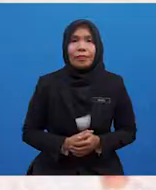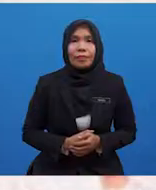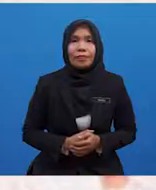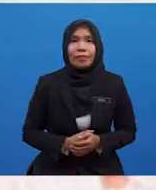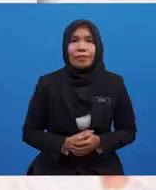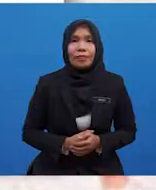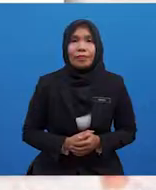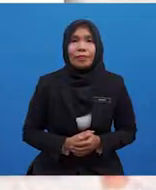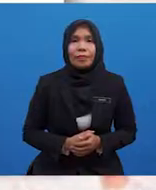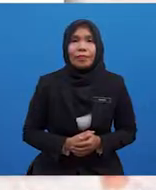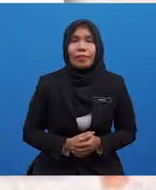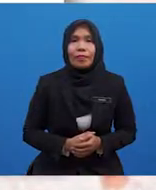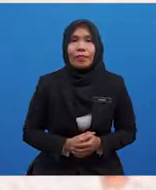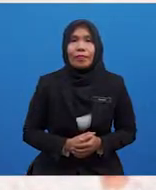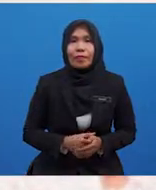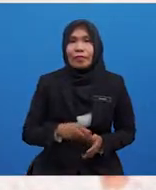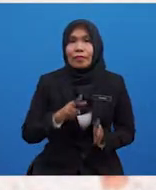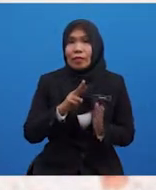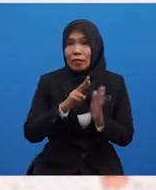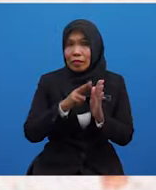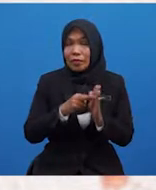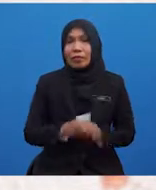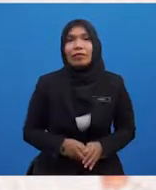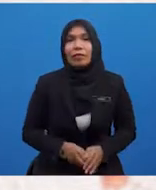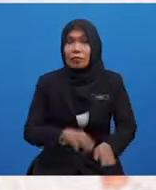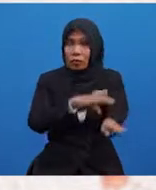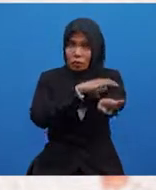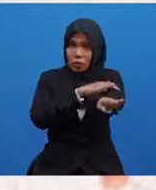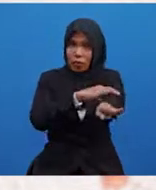ialah rajah tulang ikan dan gambar rajah.